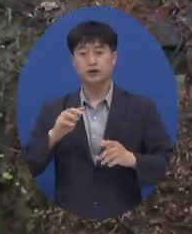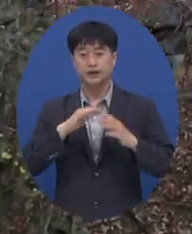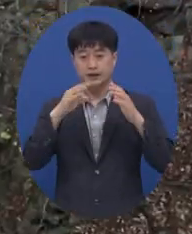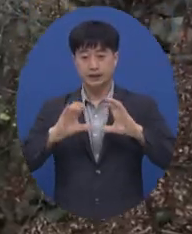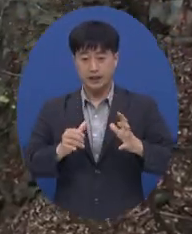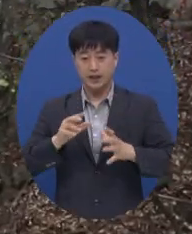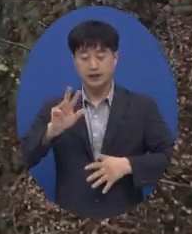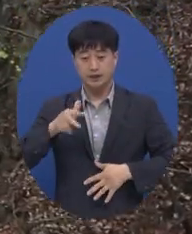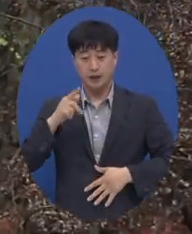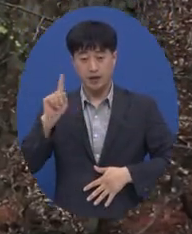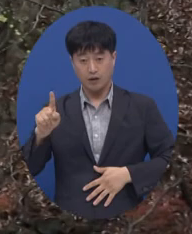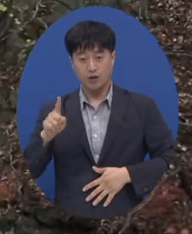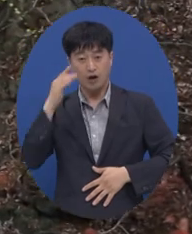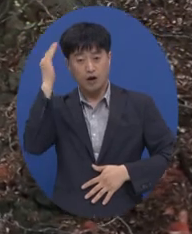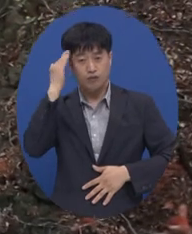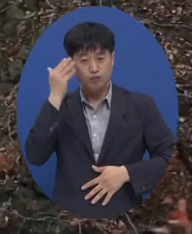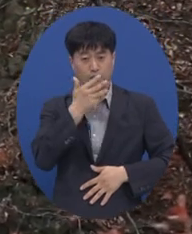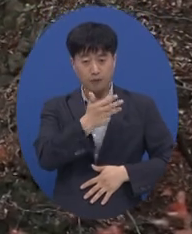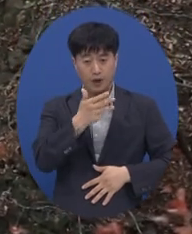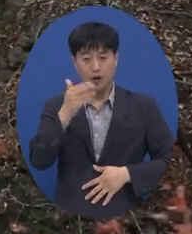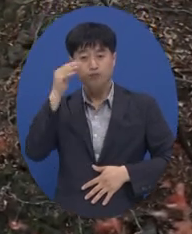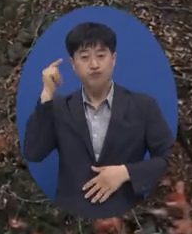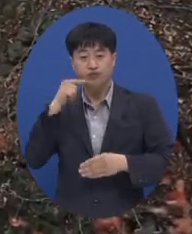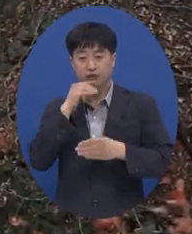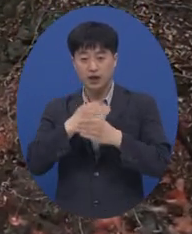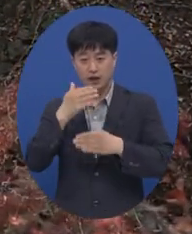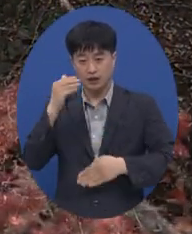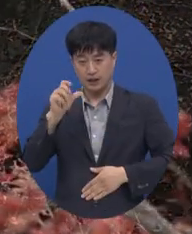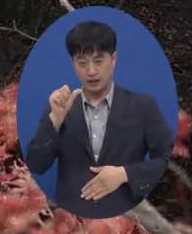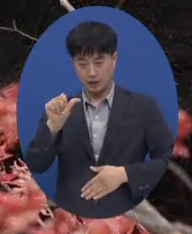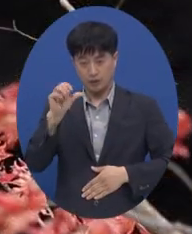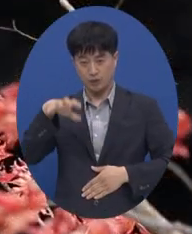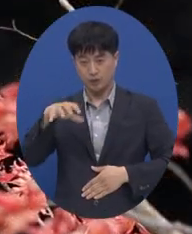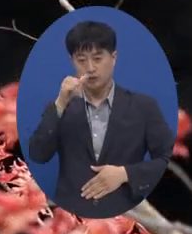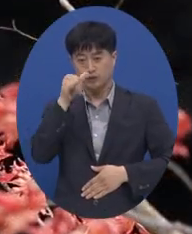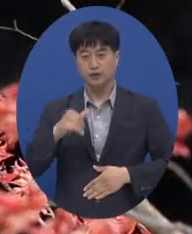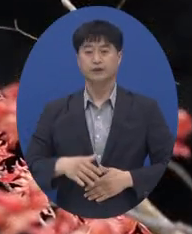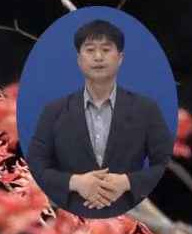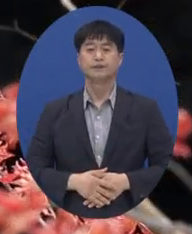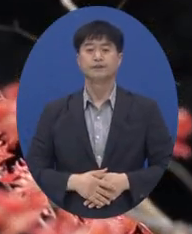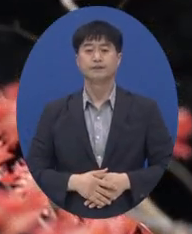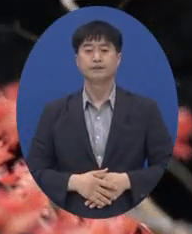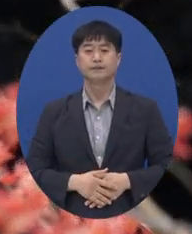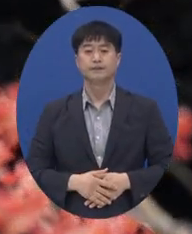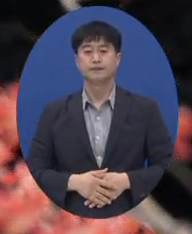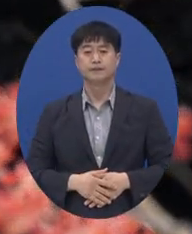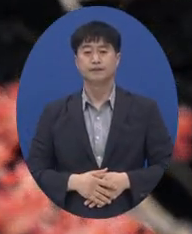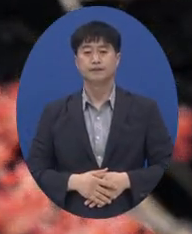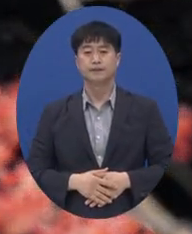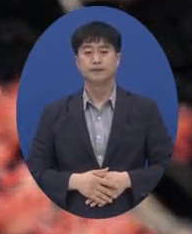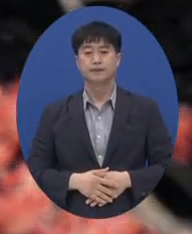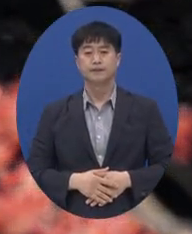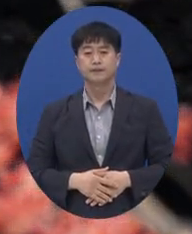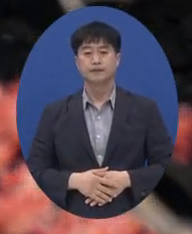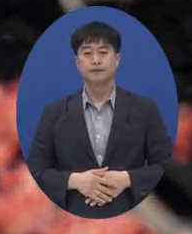중 국내 8곳, 북한에는 5곳이 있습니다. 경기 CCTV 최창순입니다.